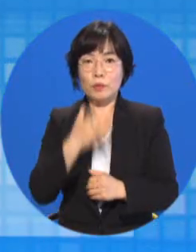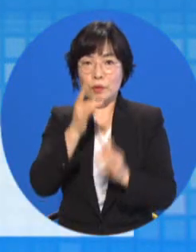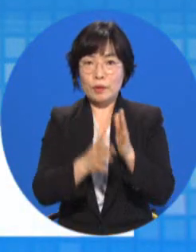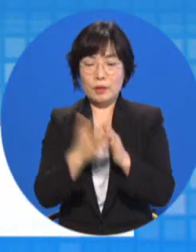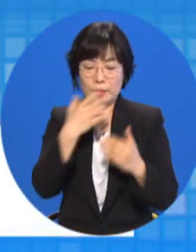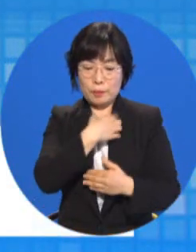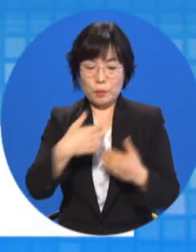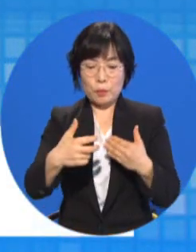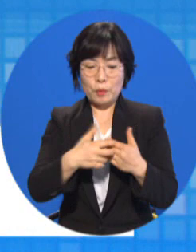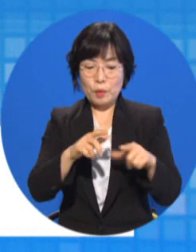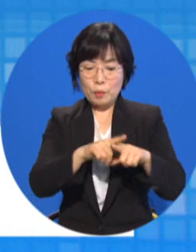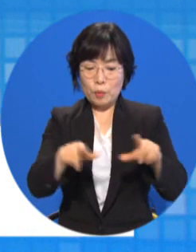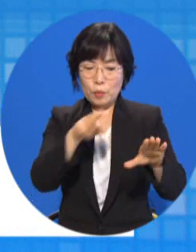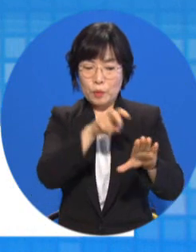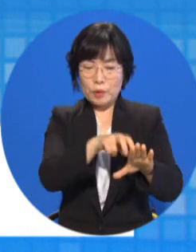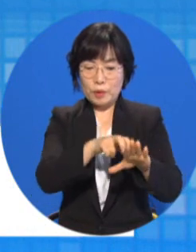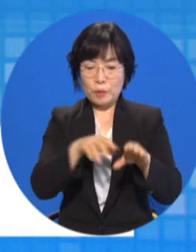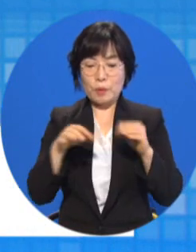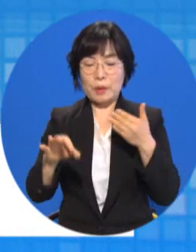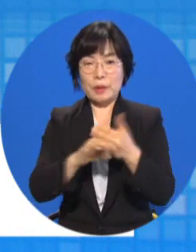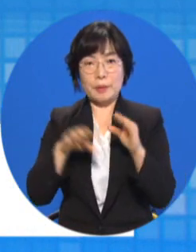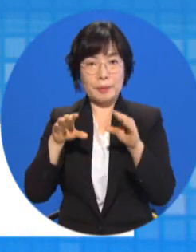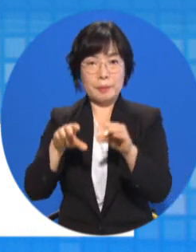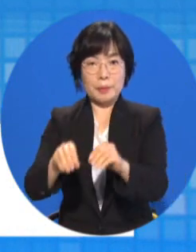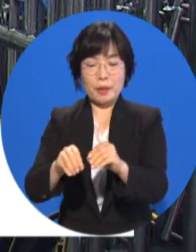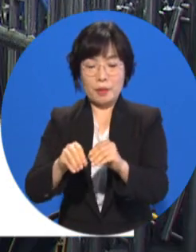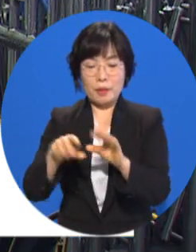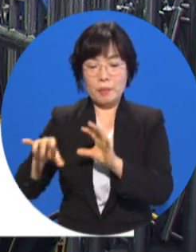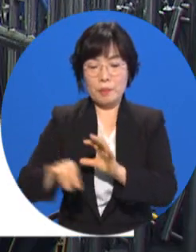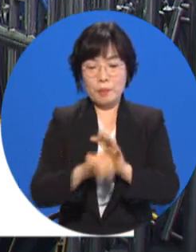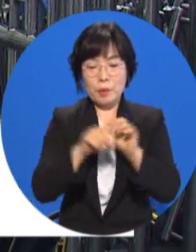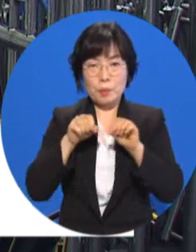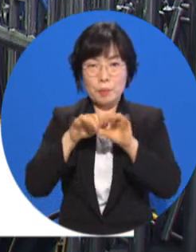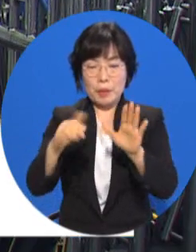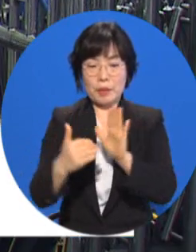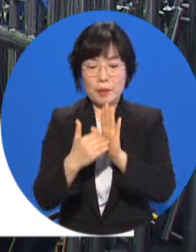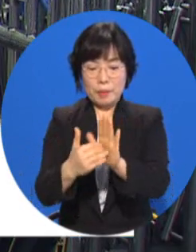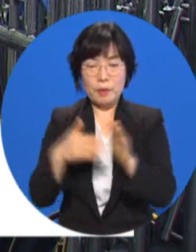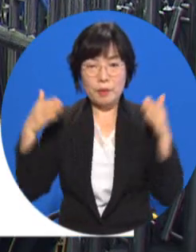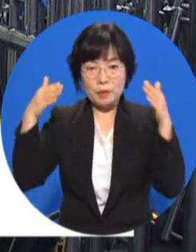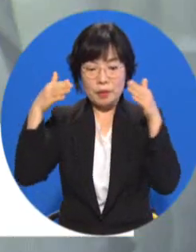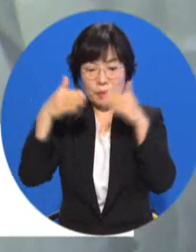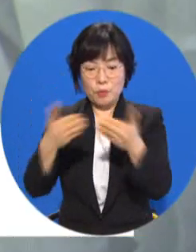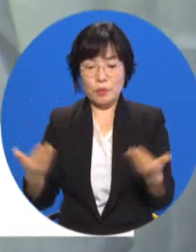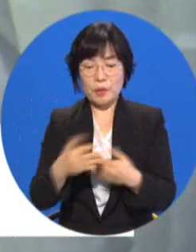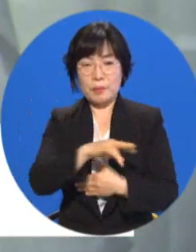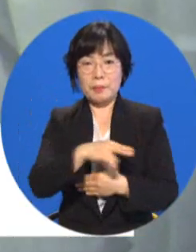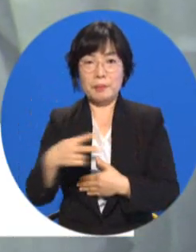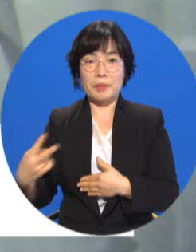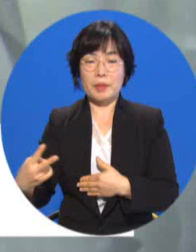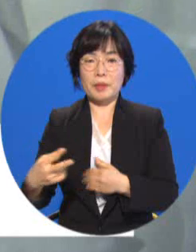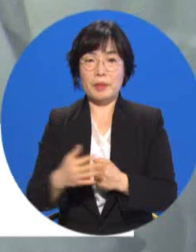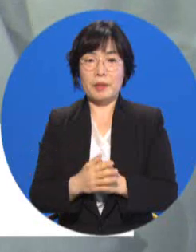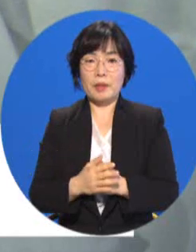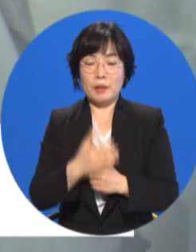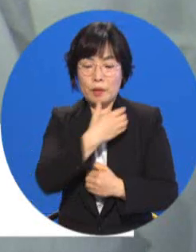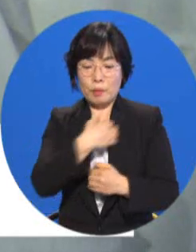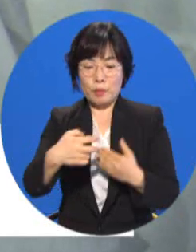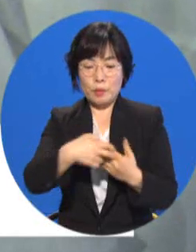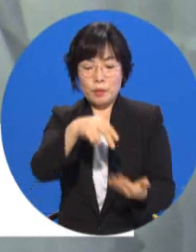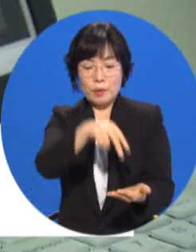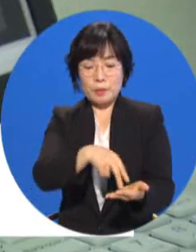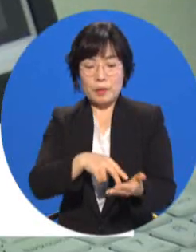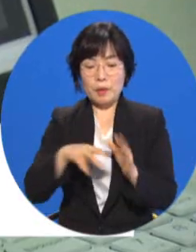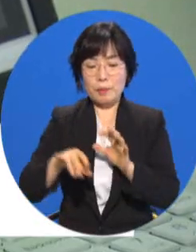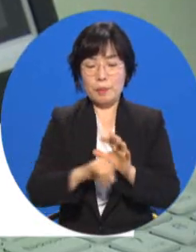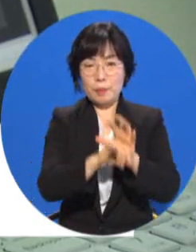순천시 보건소가 일반 진료를 잠정 중단하고 코로나19 확산 차단에 집중하기로 했습니다. 순천시 보건소는